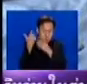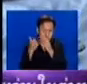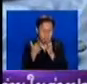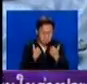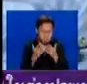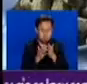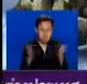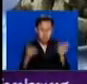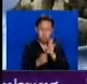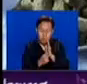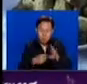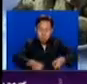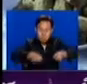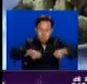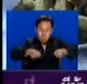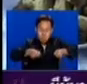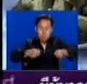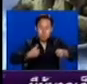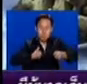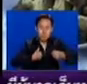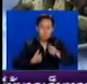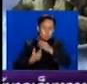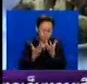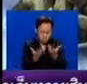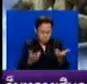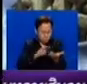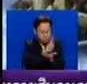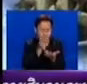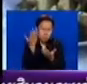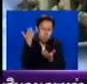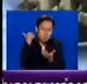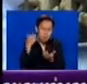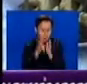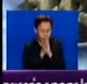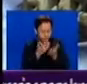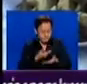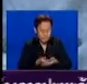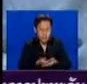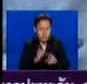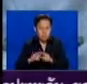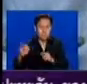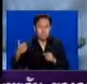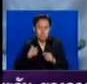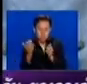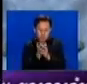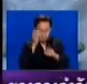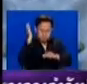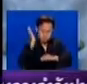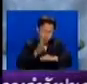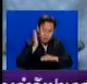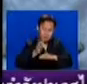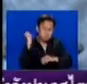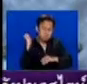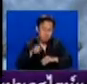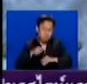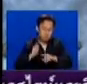อย่างเช่นหม้อดินเผา3ขาภาชนะเครื่องปั้นดินเผาพระพิมพ์ดินดิบและขวานหินซึ่งมีลักษ